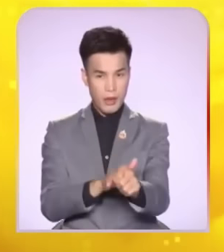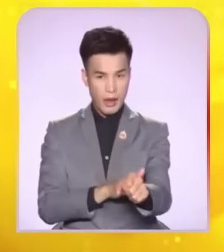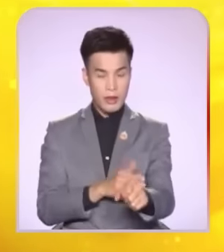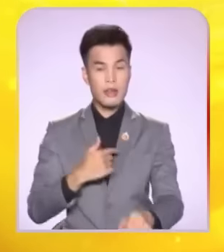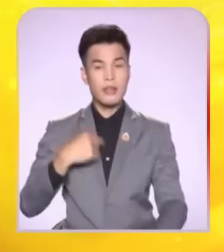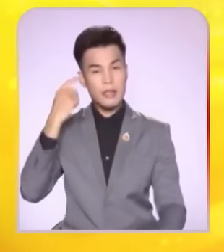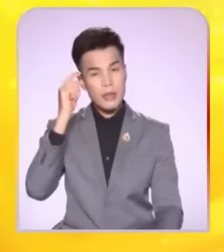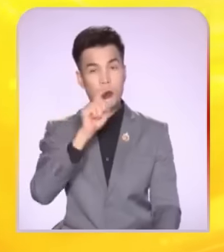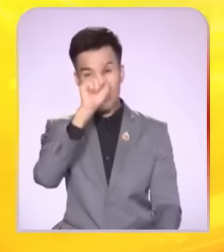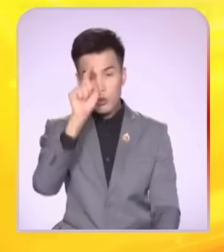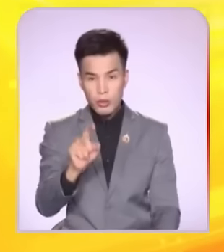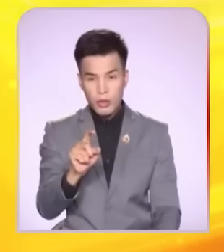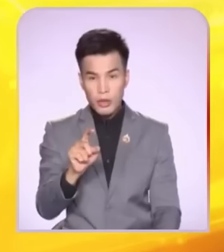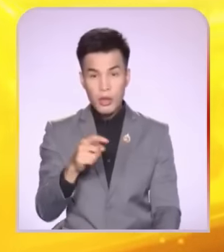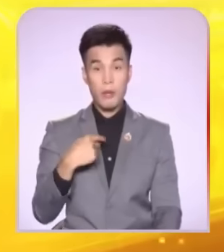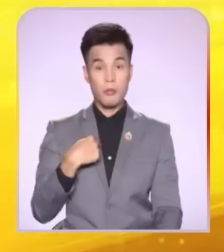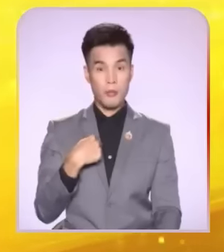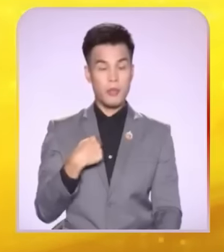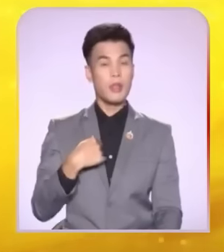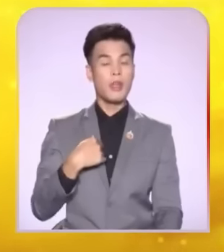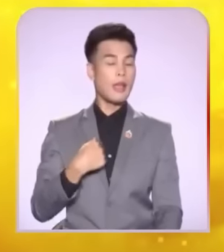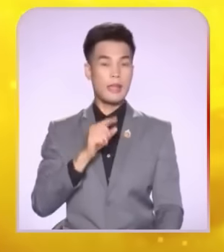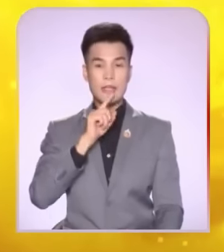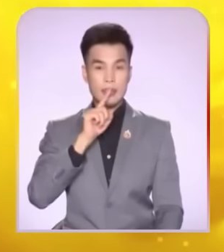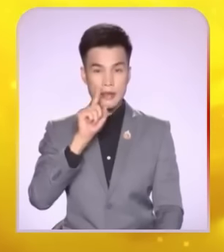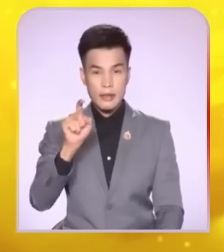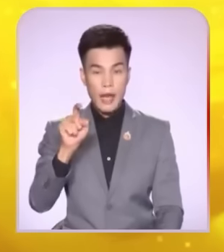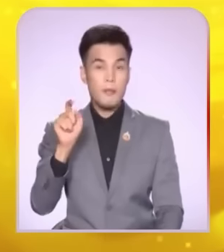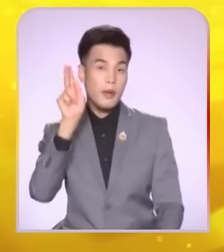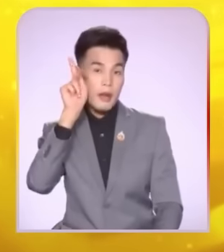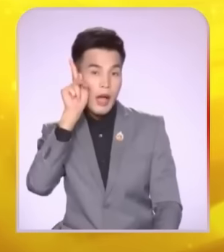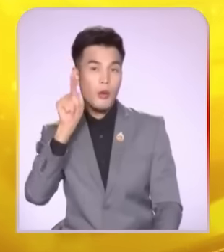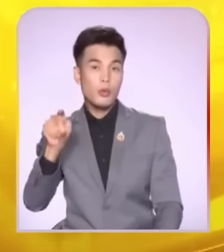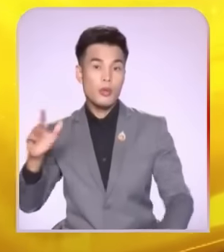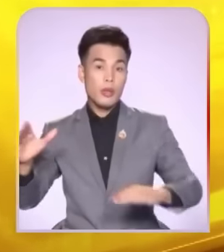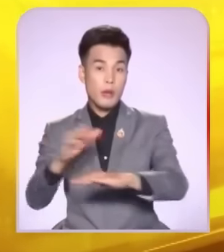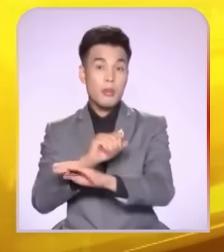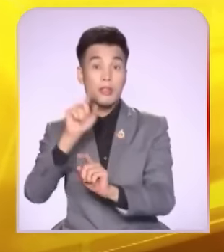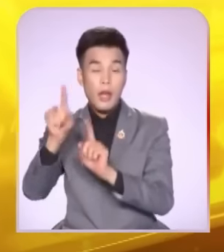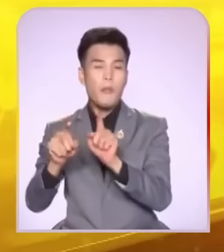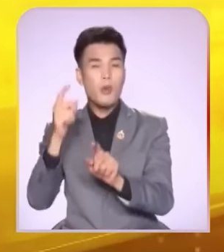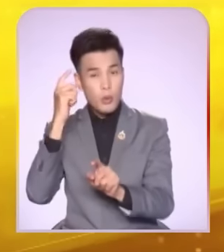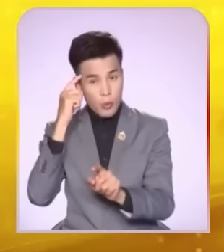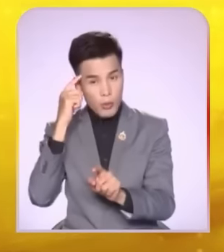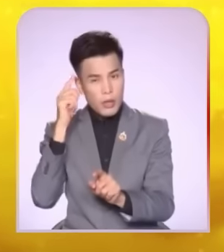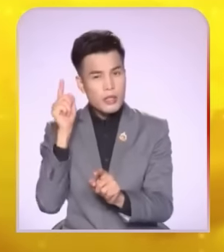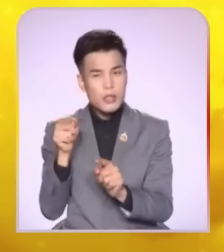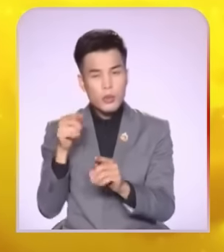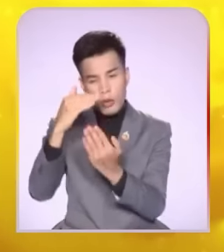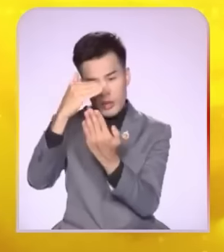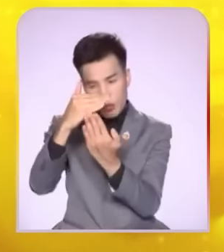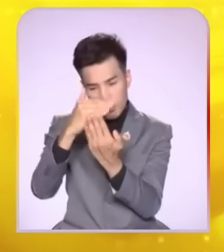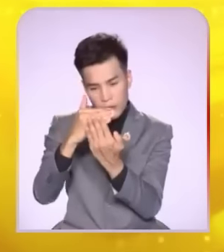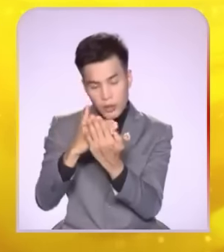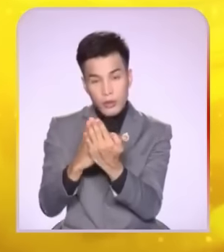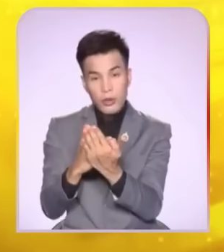ยด้วยความสงสัย คุณไปถามมาใช่ไหม ไปถามค่ะไปถามพี่ๆผู้สื่อข่าวสายการเมืองเขาบอกว่าปกติแล้วเนี่ยในเรื่องของขั้นตอน